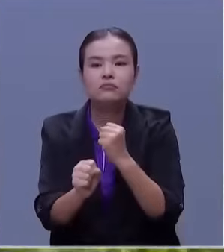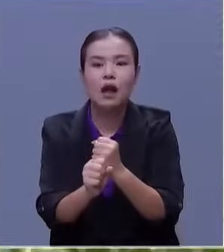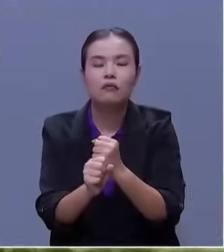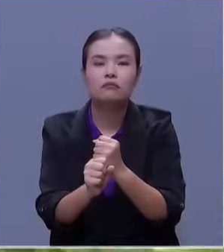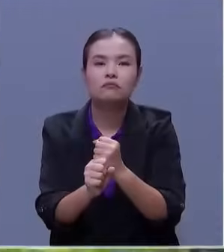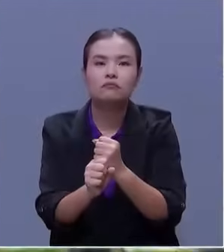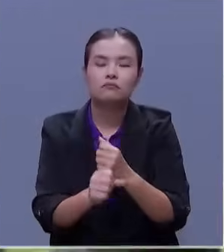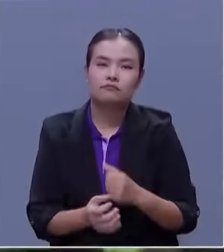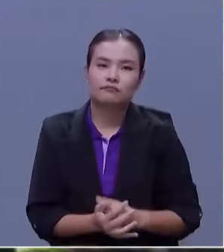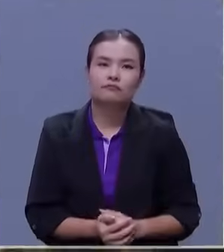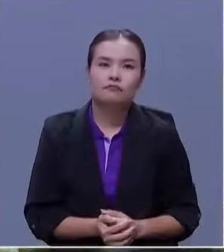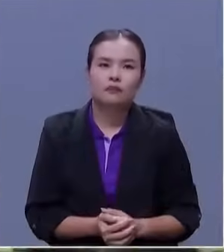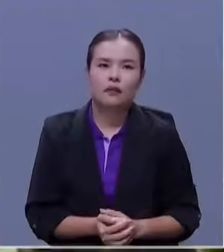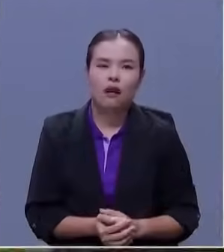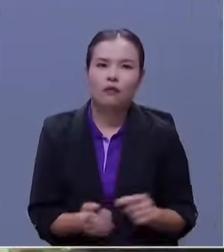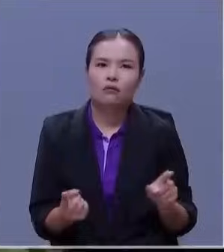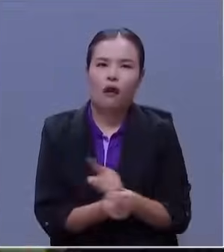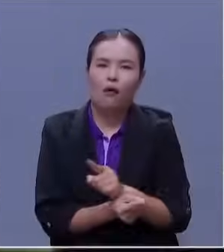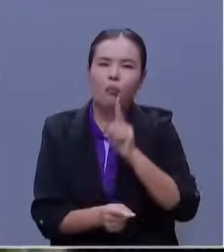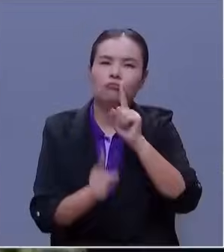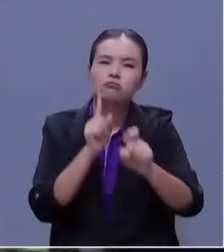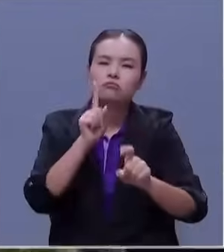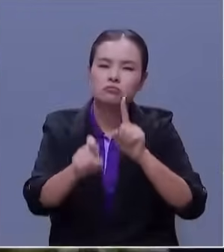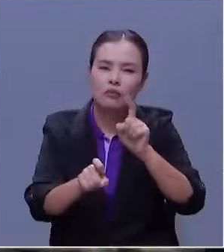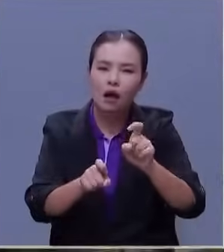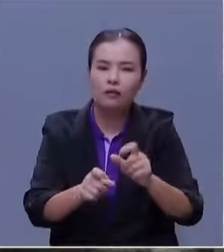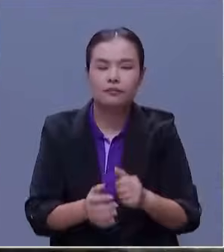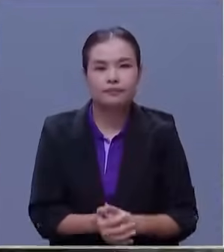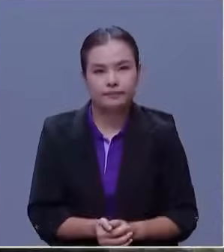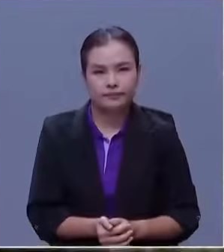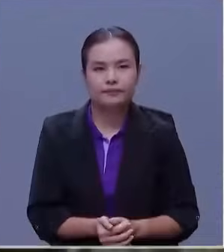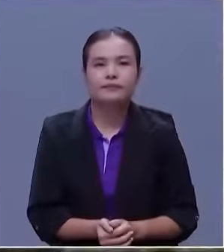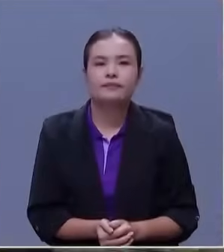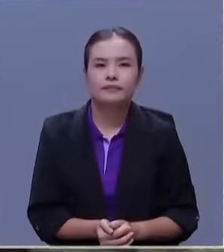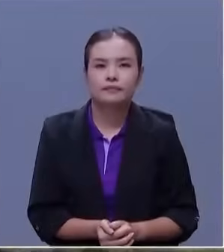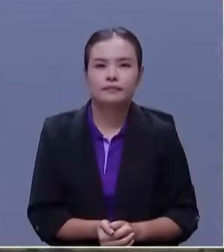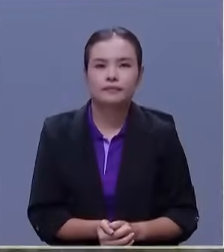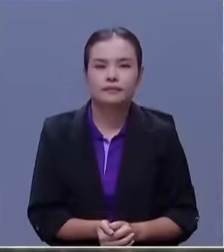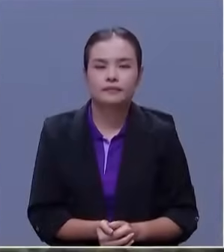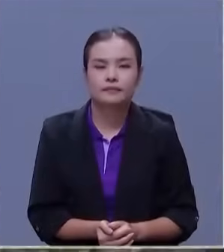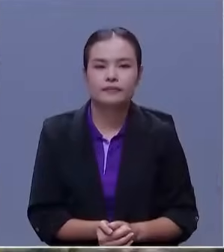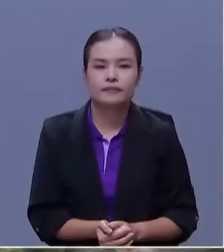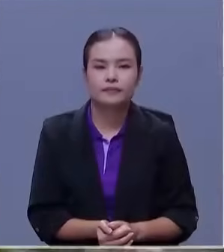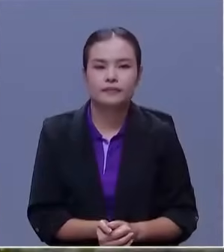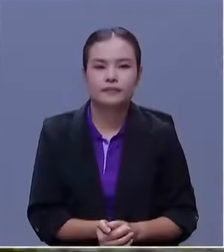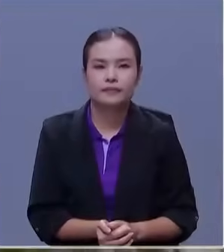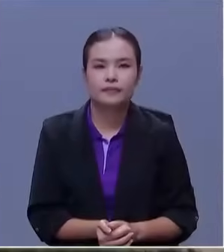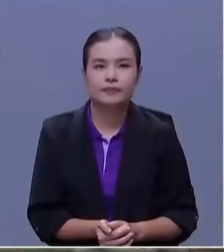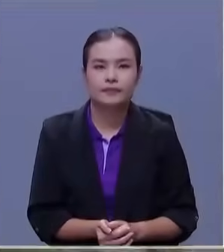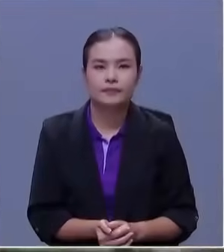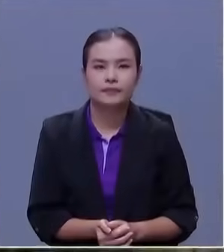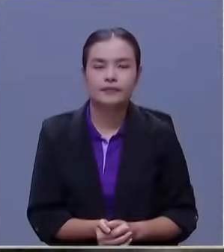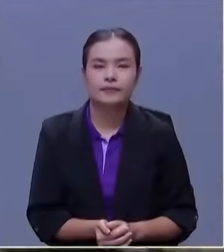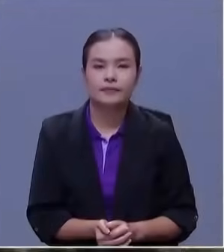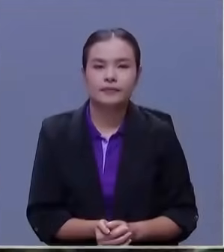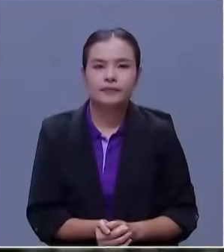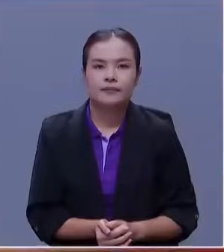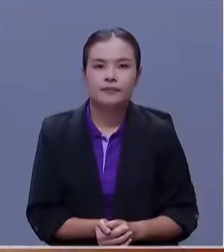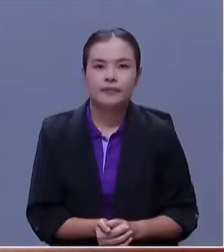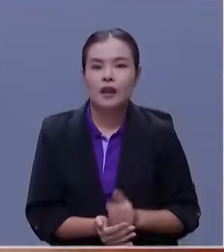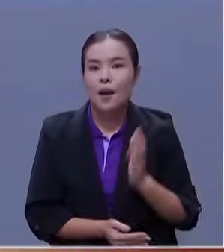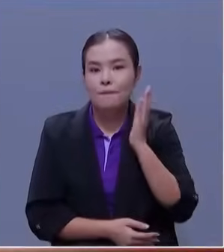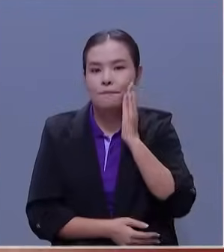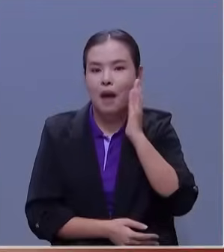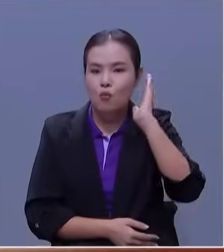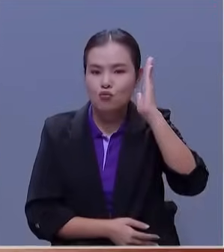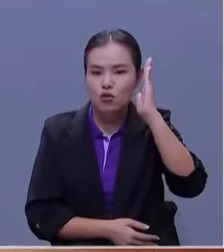เดี๋ยวมันก็จะเป็นคำถามของสังคมอีกท่านก็อธิบายแบบนี้นะครับแล้วก็อีกเรื่องนึงก็คือเรื่องที่เสียแป้งเนี่ย